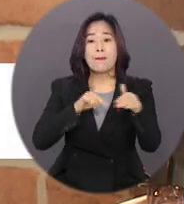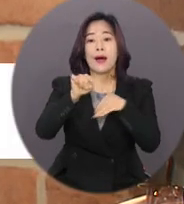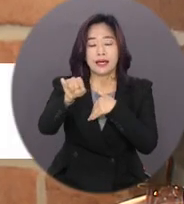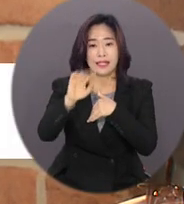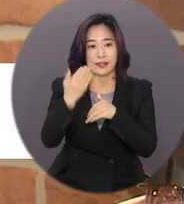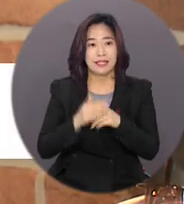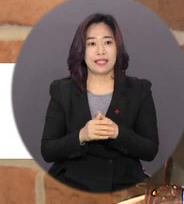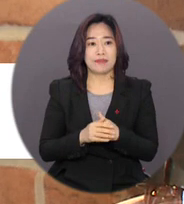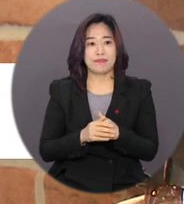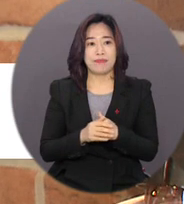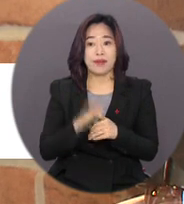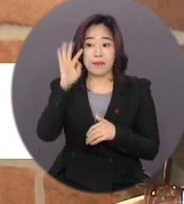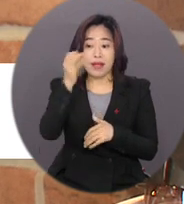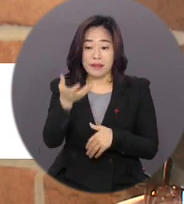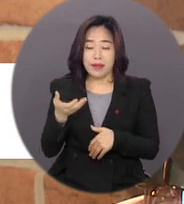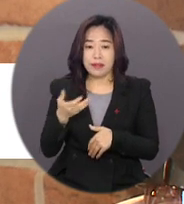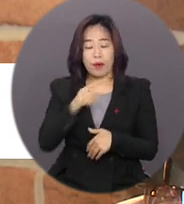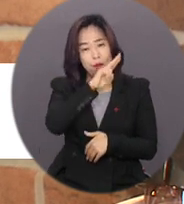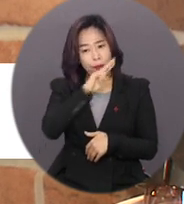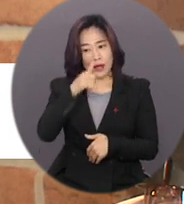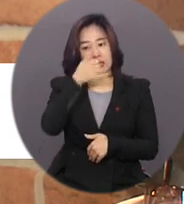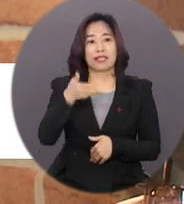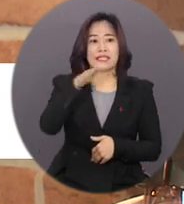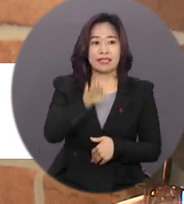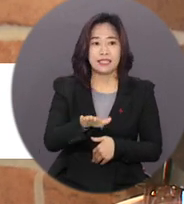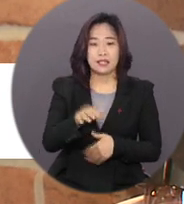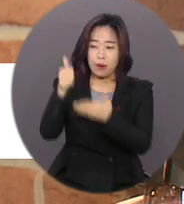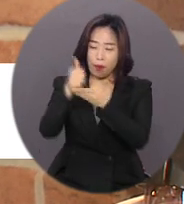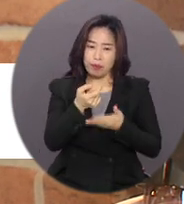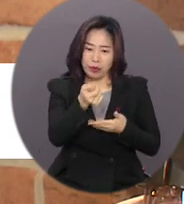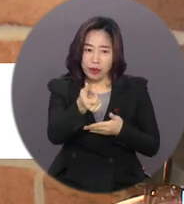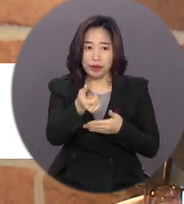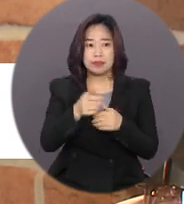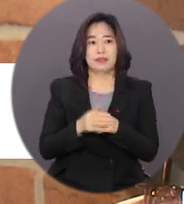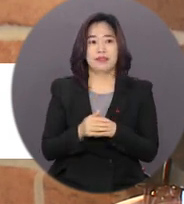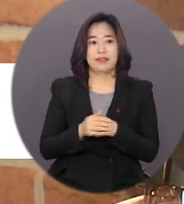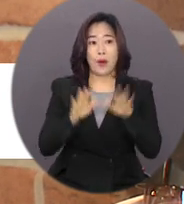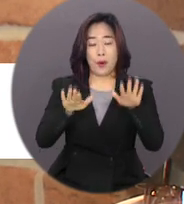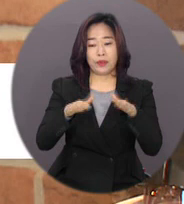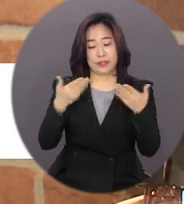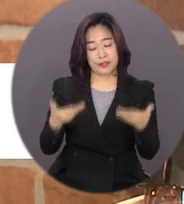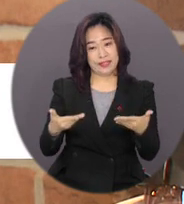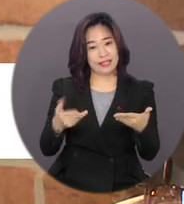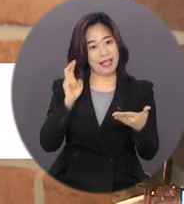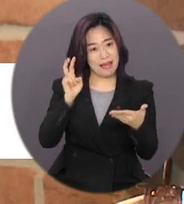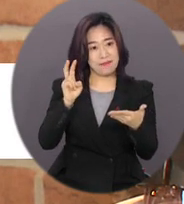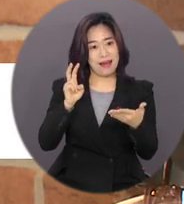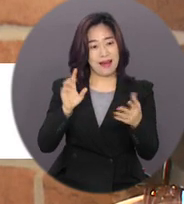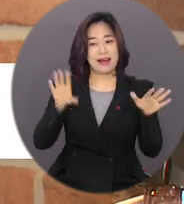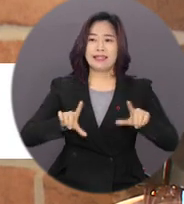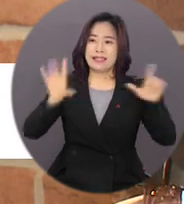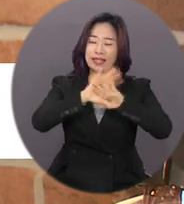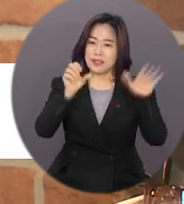해도 좀 많이 한산하고 손님들이 없었는데 오늘은 뭐 휴일이어서 그런지 날씨가